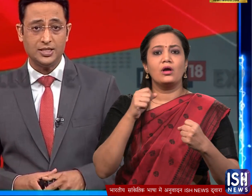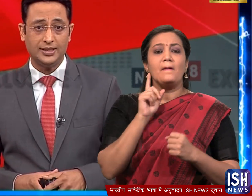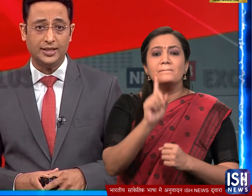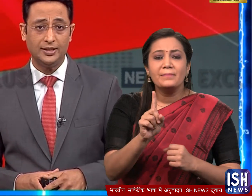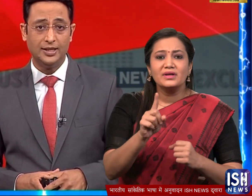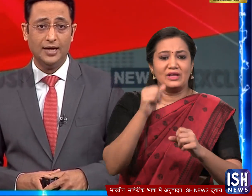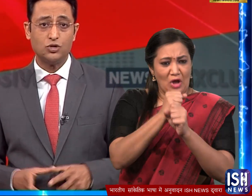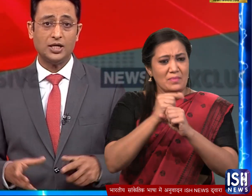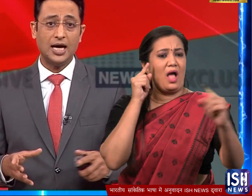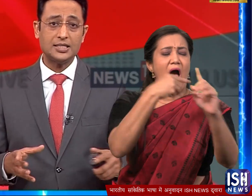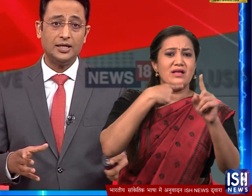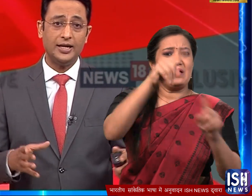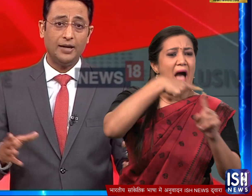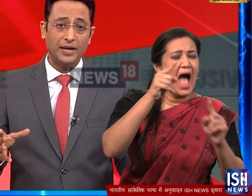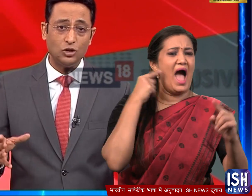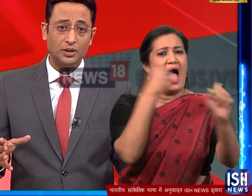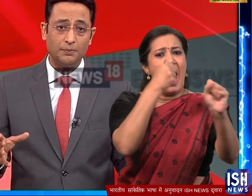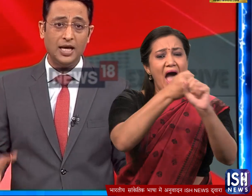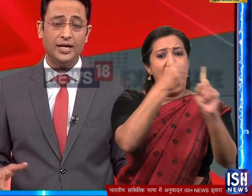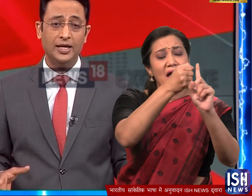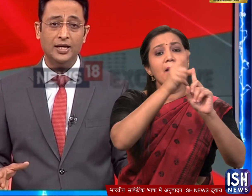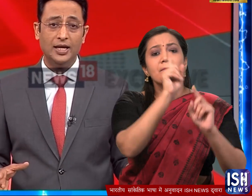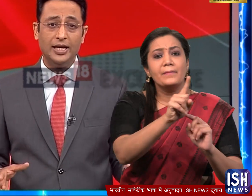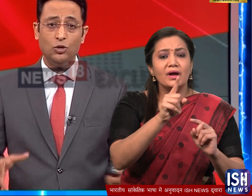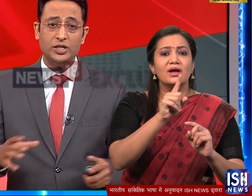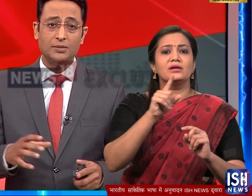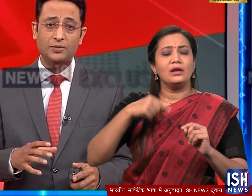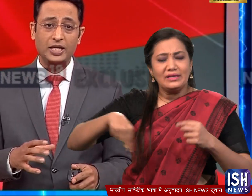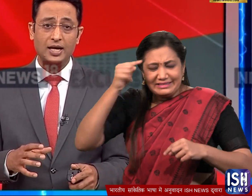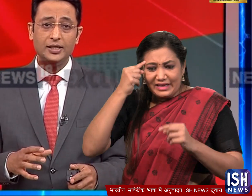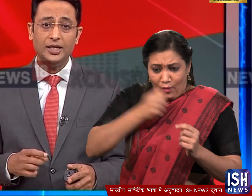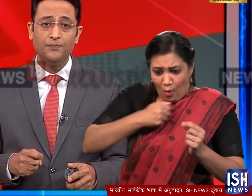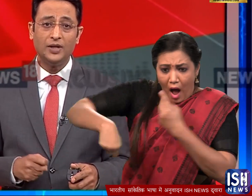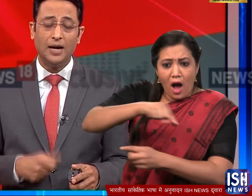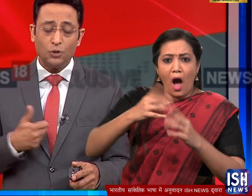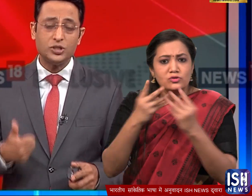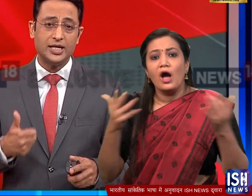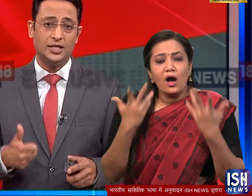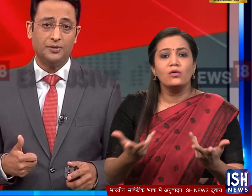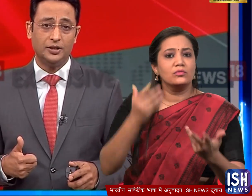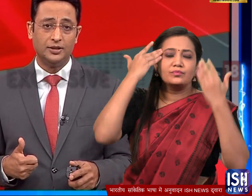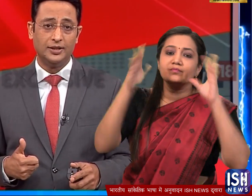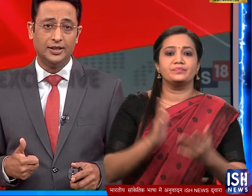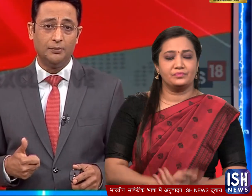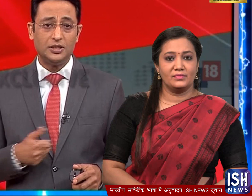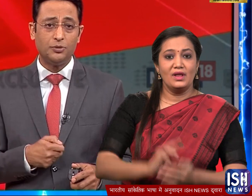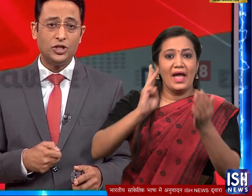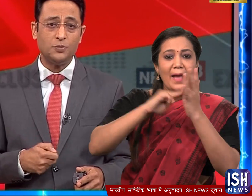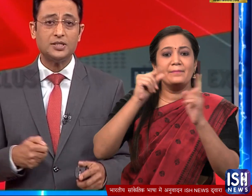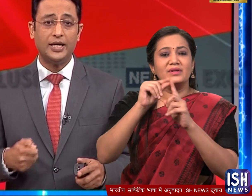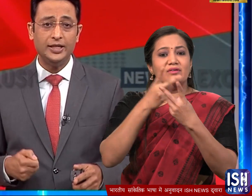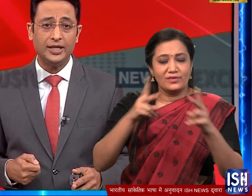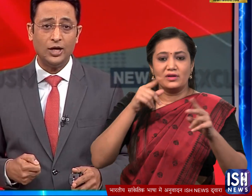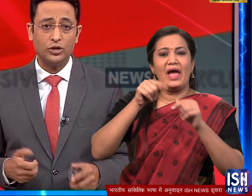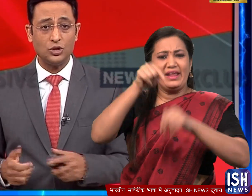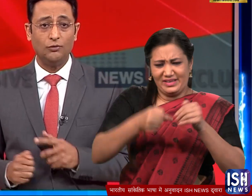पेश करना चाहते हैं। वो सरकार से लड़ने का प्लान तो बना रहे हैं, लेकिन उनकी समझ में नहीं आ रहा कि अपनों से कैसे निपटें। मध्य प्रदेश